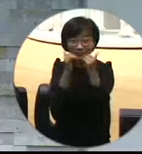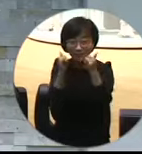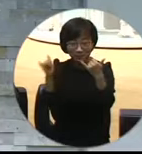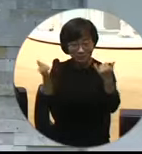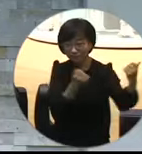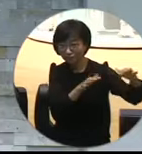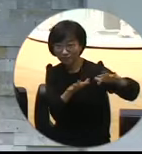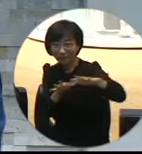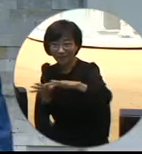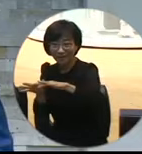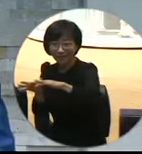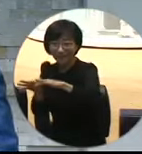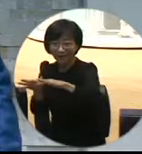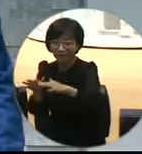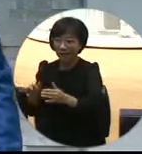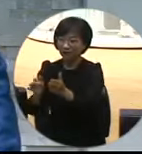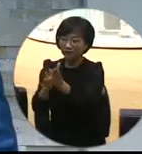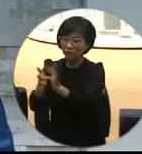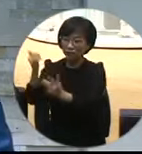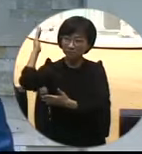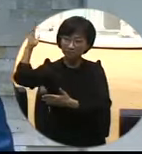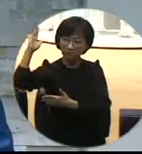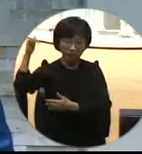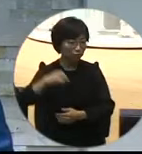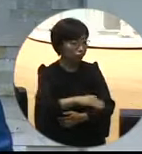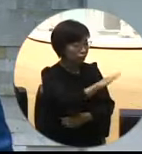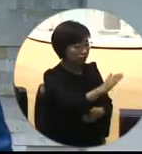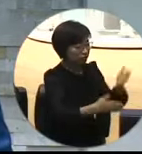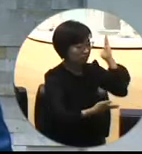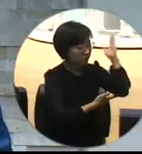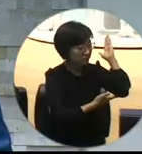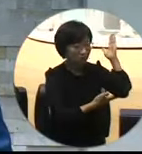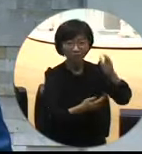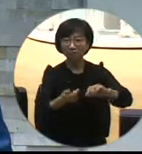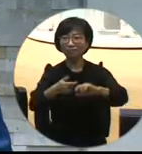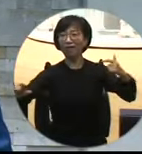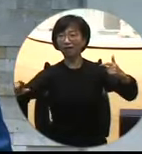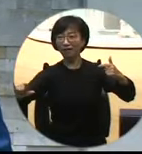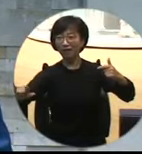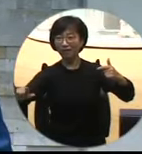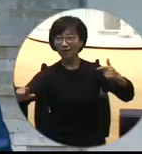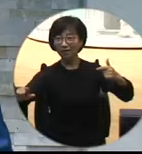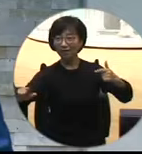예수님께서 나타나서 하신 말씀이 자기들 하는 메시지하고 차원이 달라.